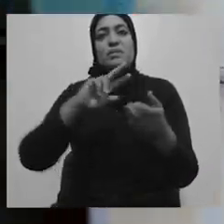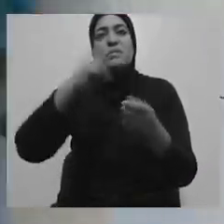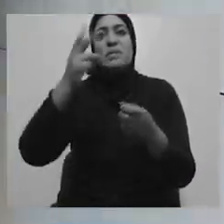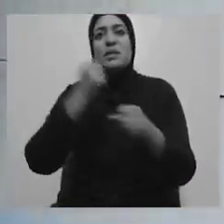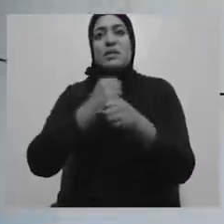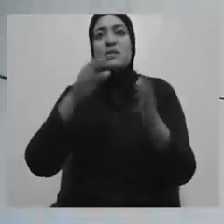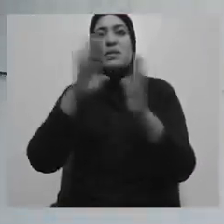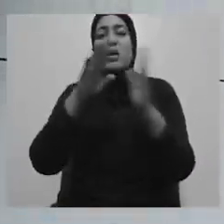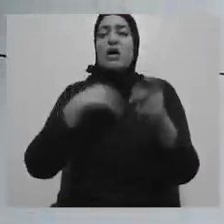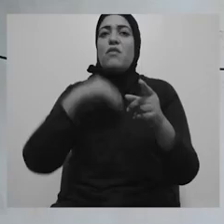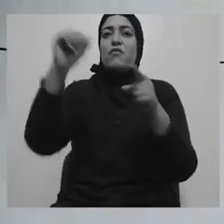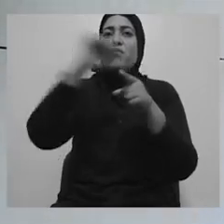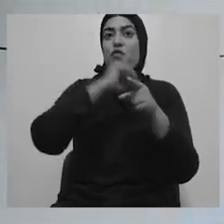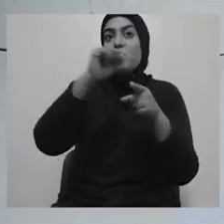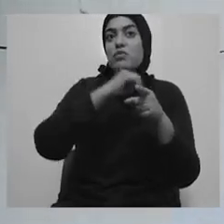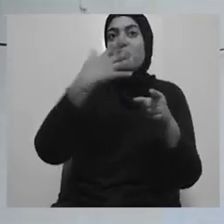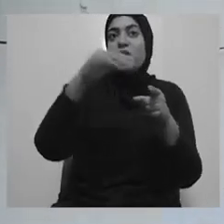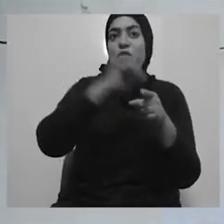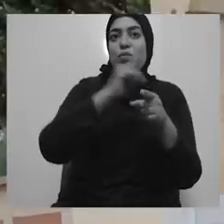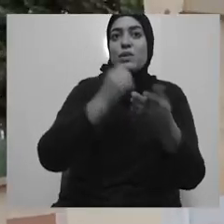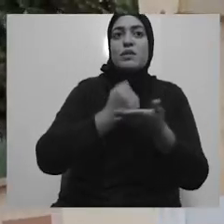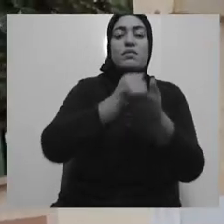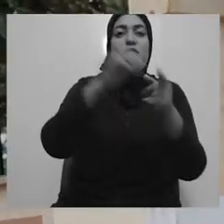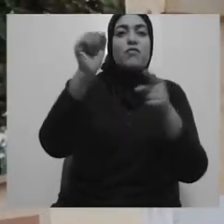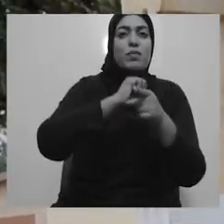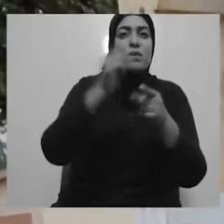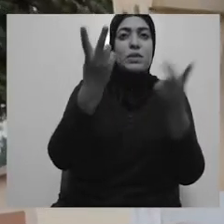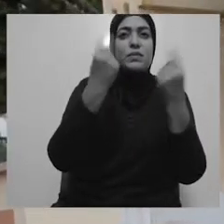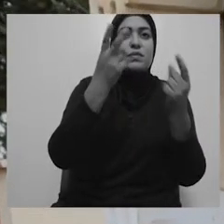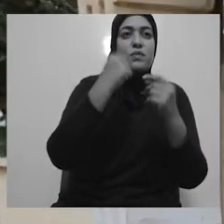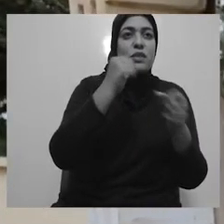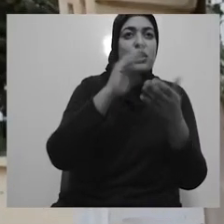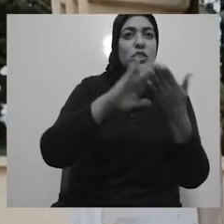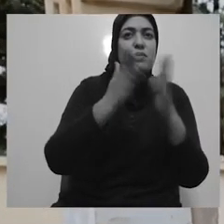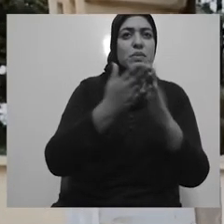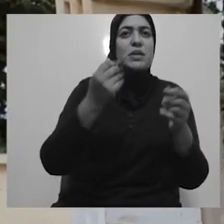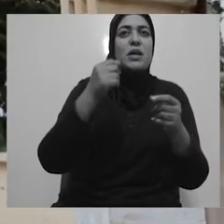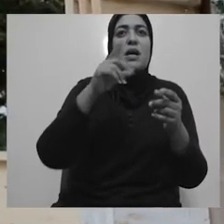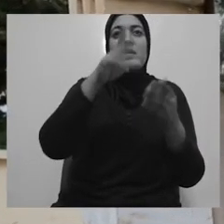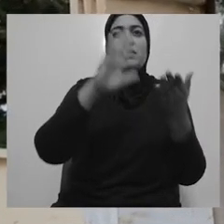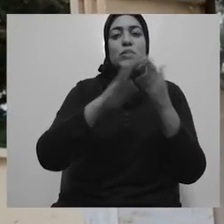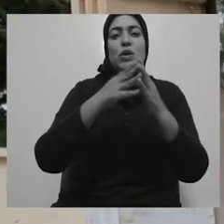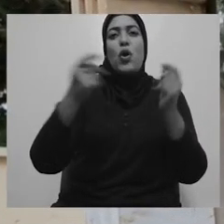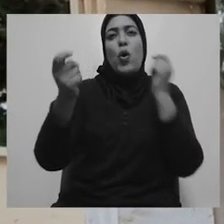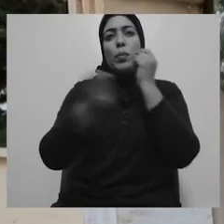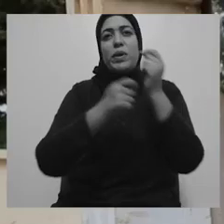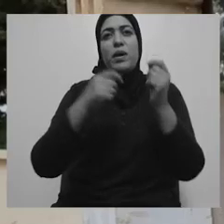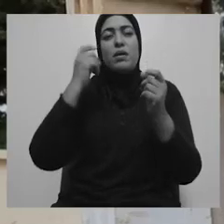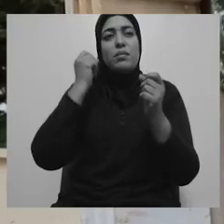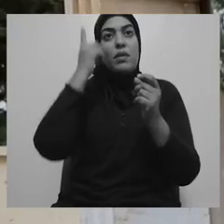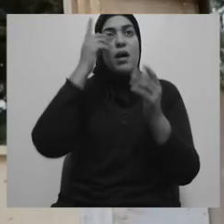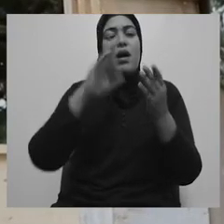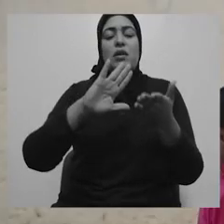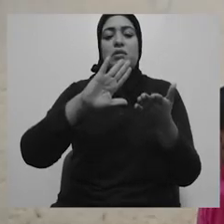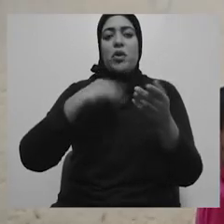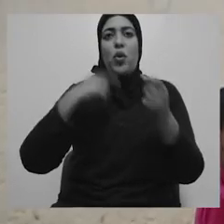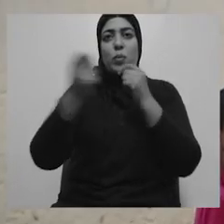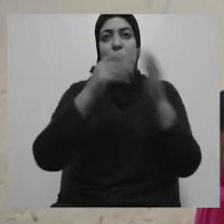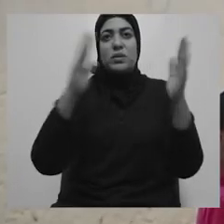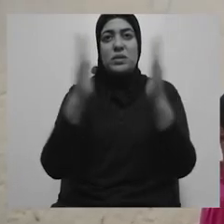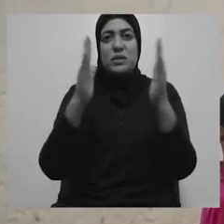l'école pour obtenir un diplôme universitaire est justement d'avoir cette volonté